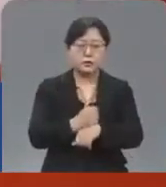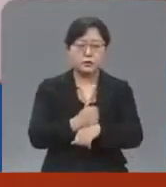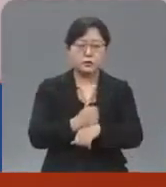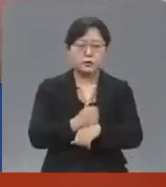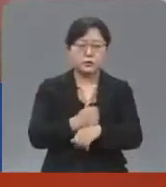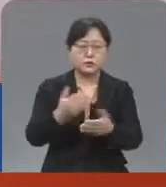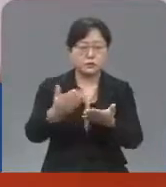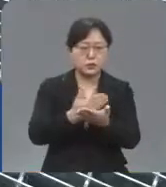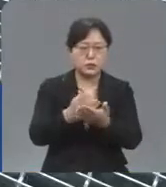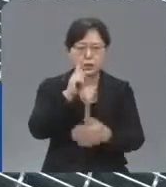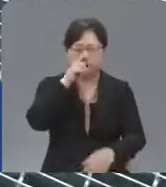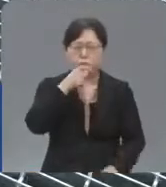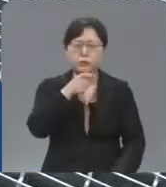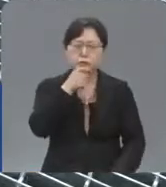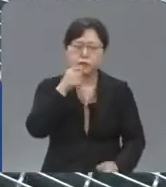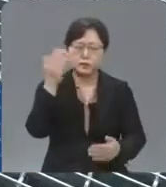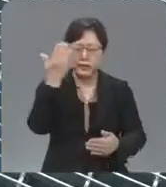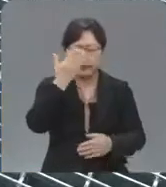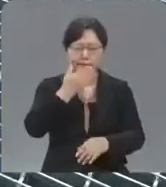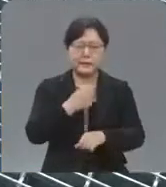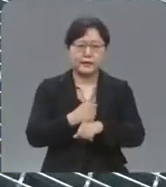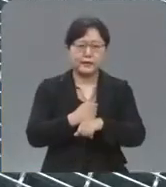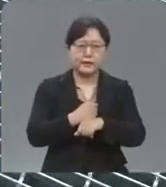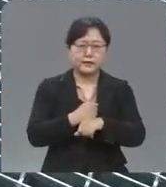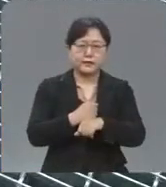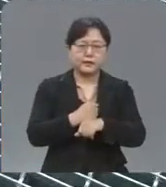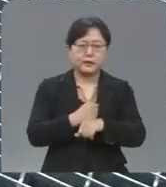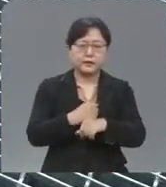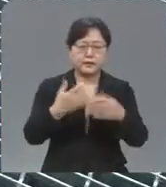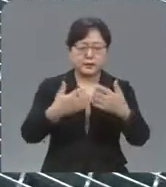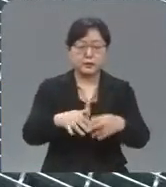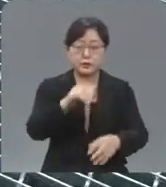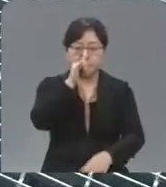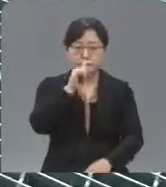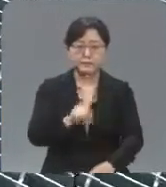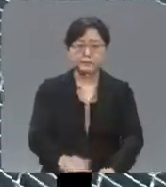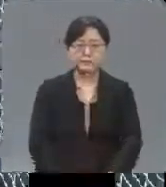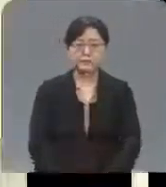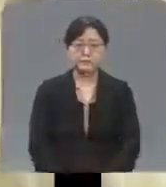농업기계 세차에 따른 오염수를 정화할 수 있는 오폐수 정화시설을 갖췄습니다.